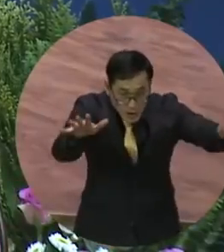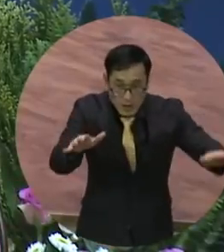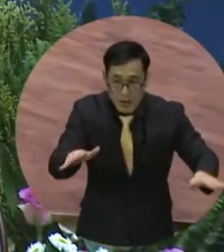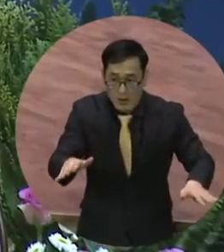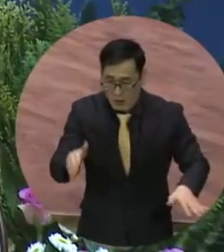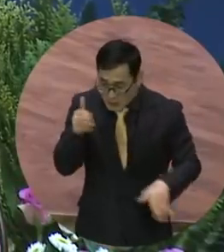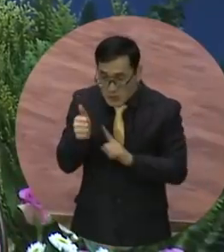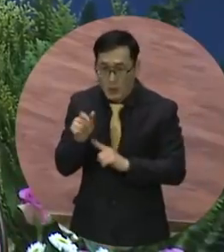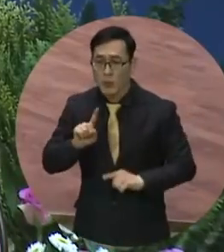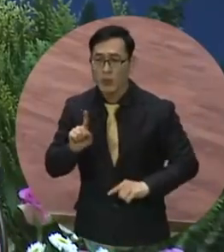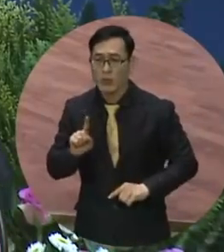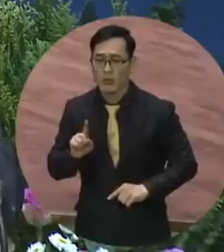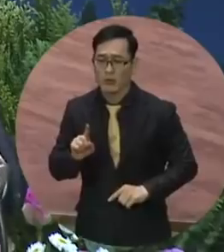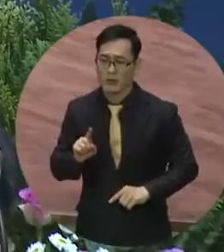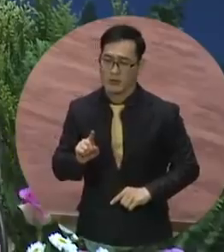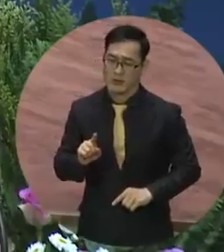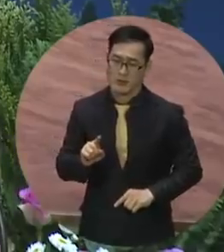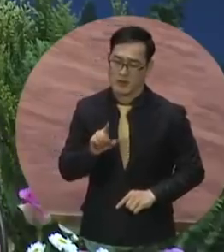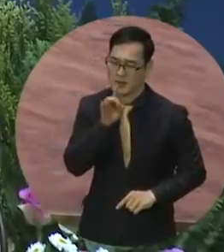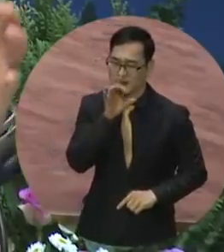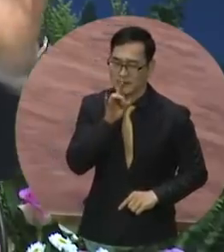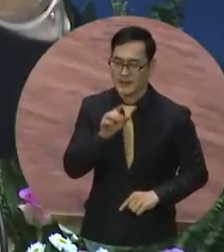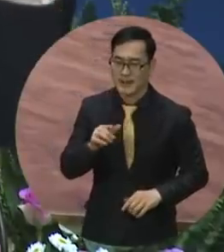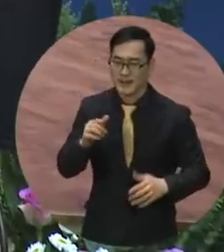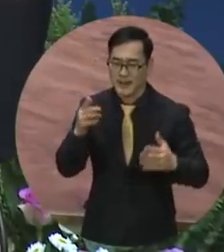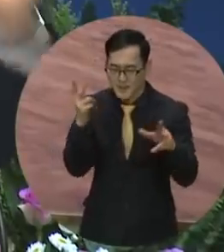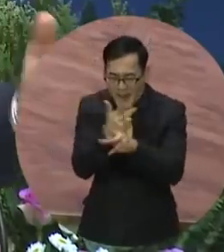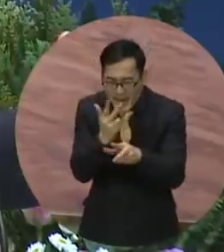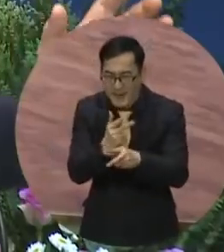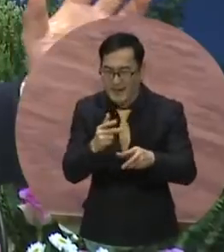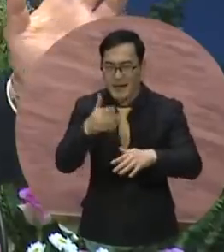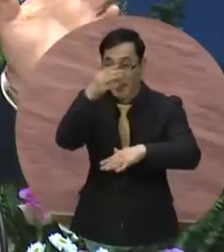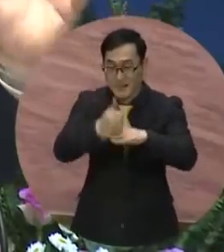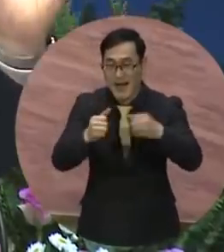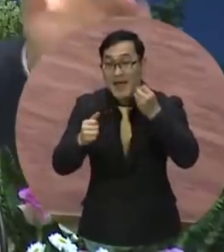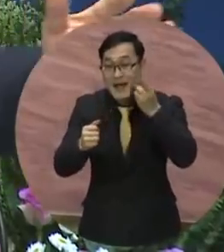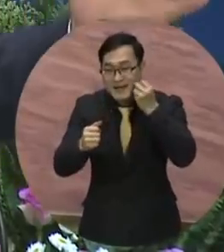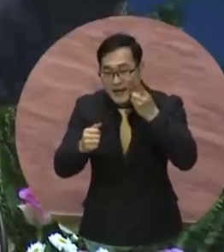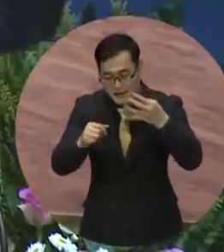중심을 가야 돼. 아멘. 그렇죠. 매주 마지막 주는 모든 기관은 다